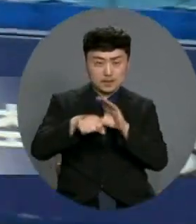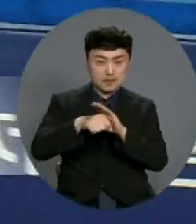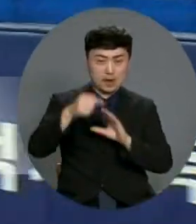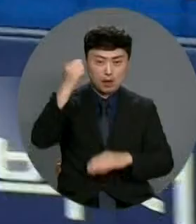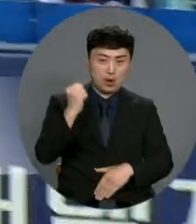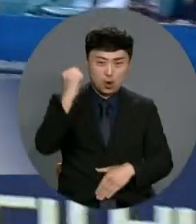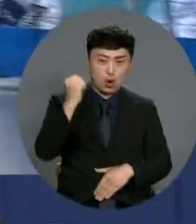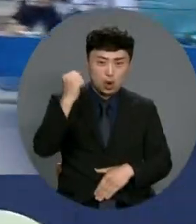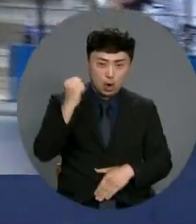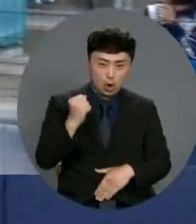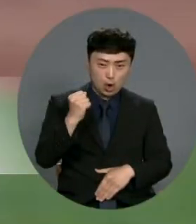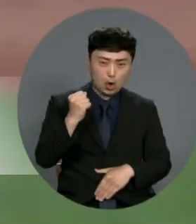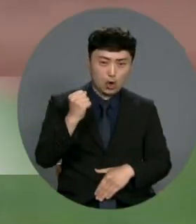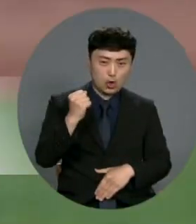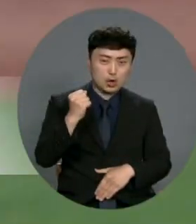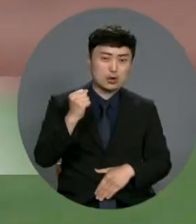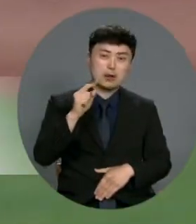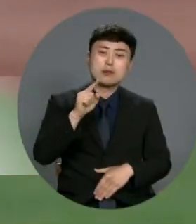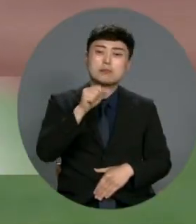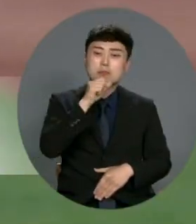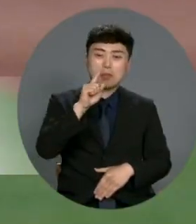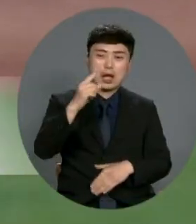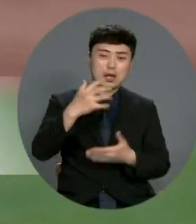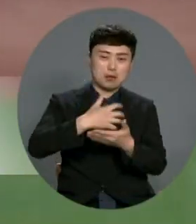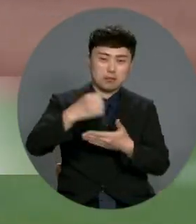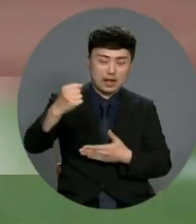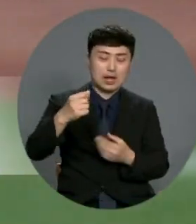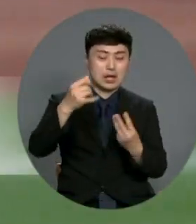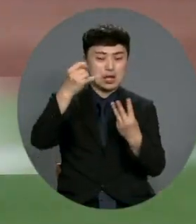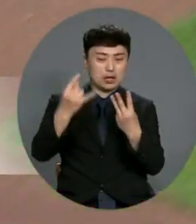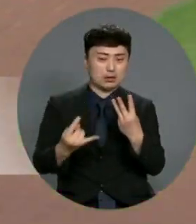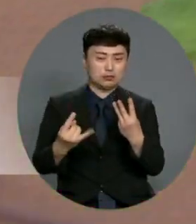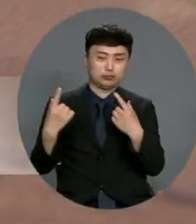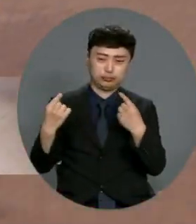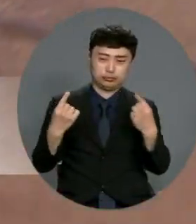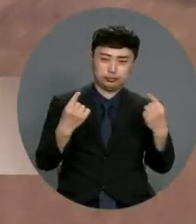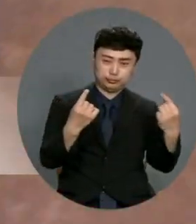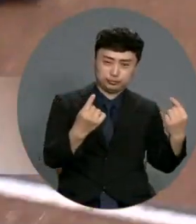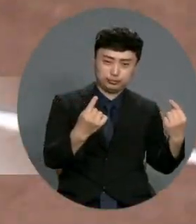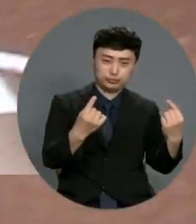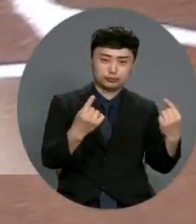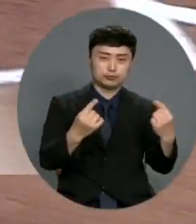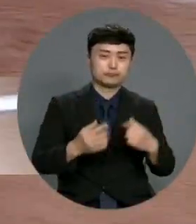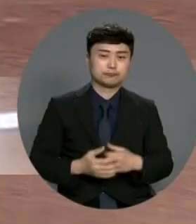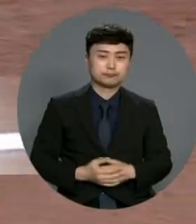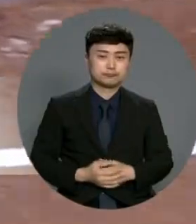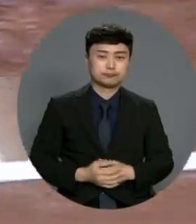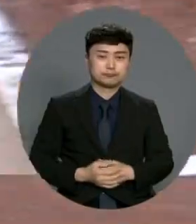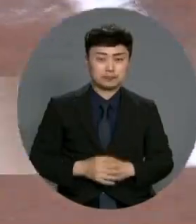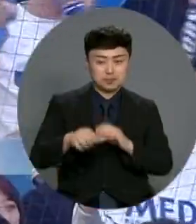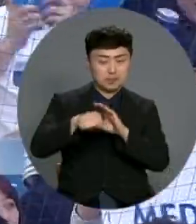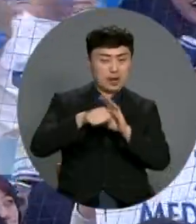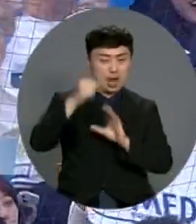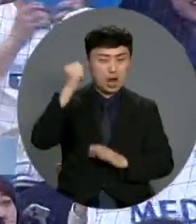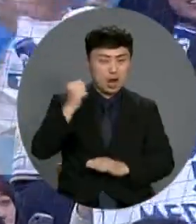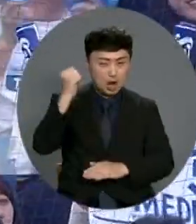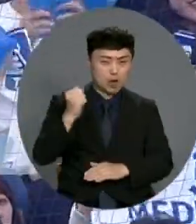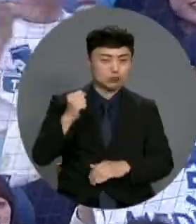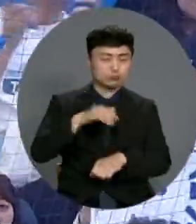안타로 투 한 점을 내준 오승환은 3회 들어 안정감을 찾으며 키움의 중심 타선에게 3자 범패를